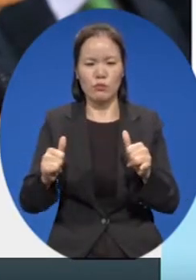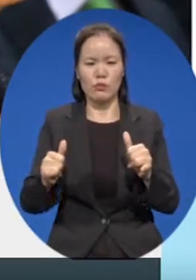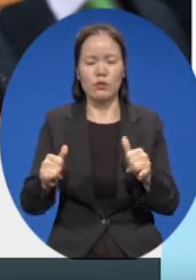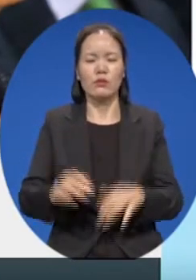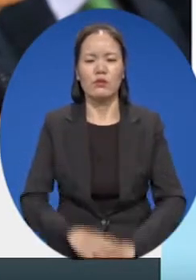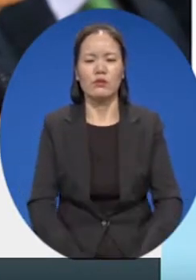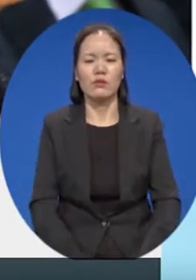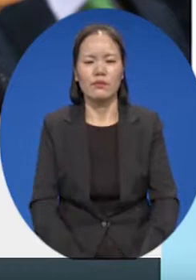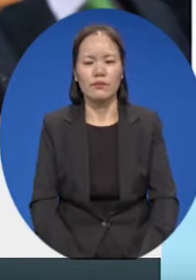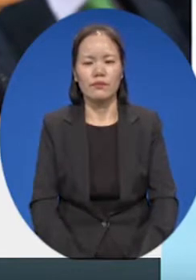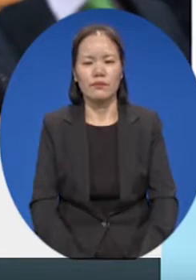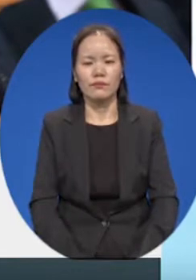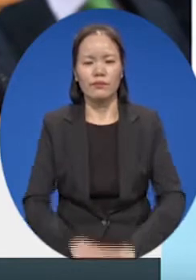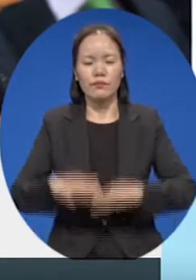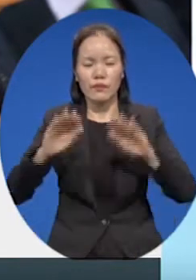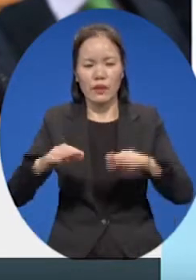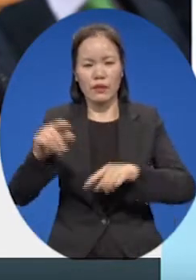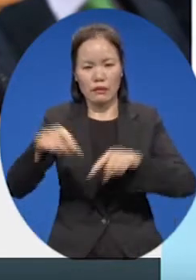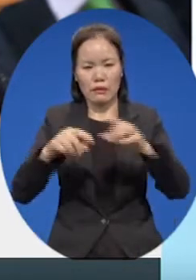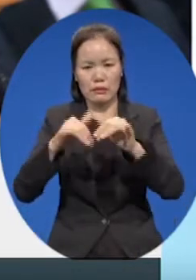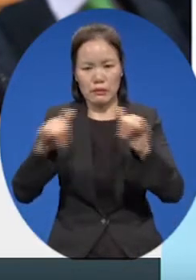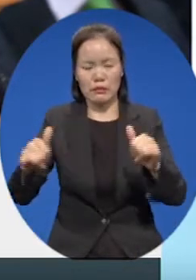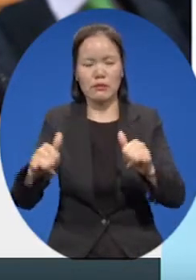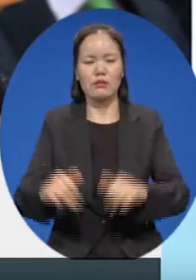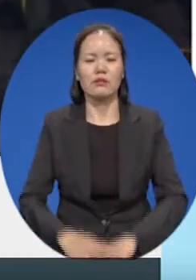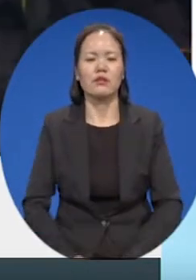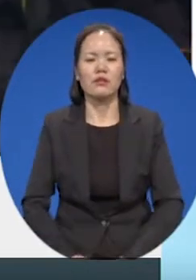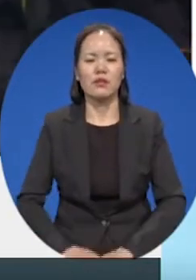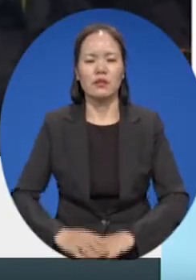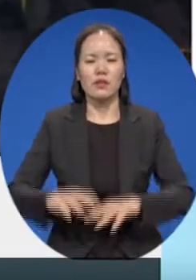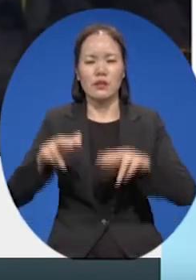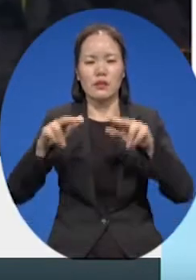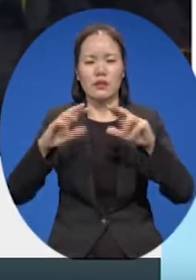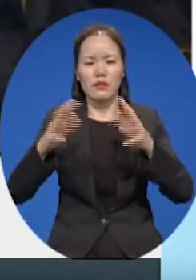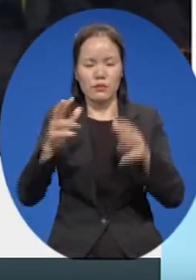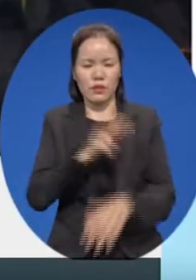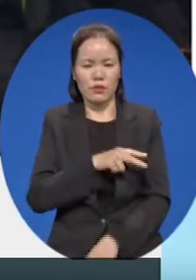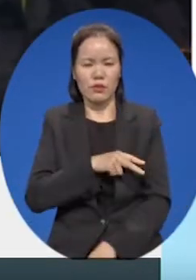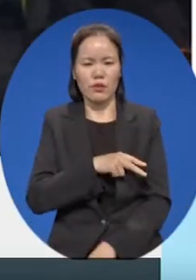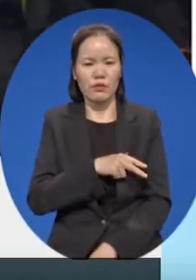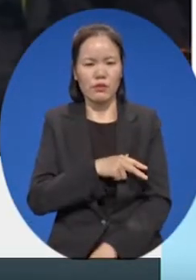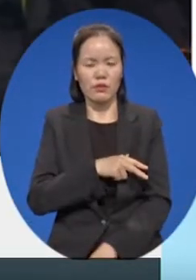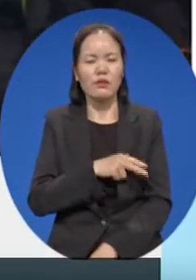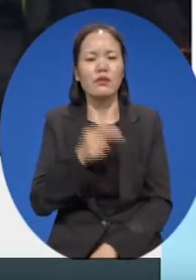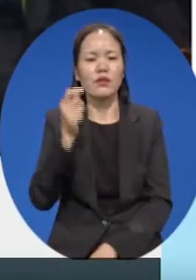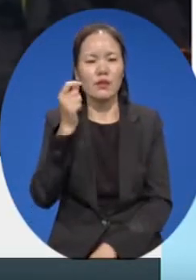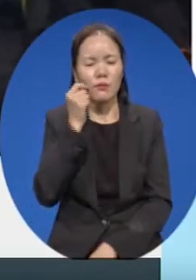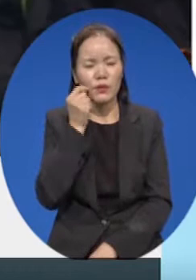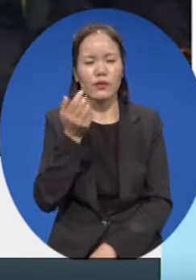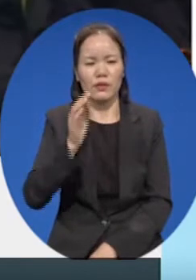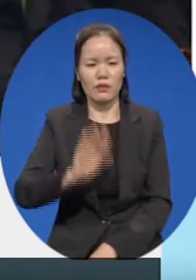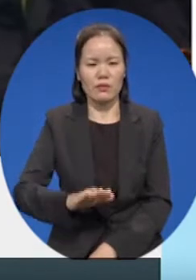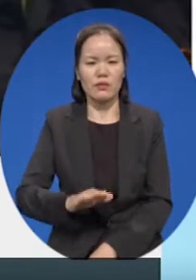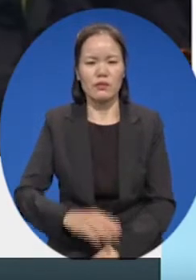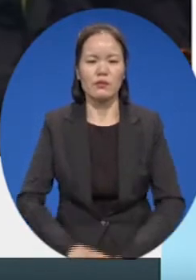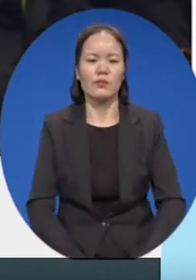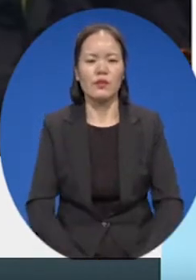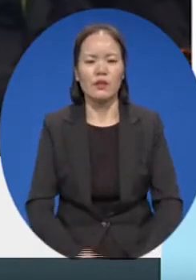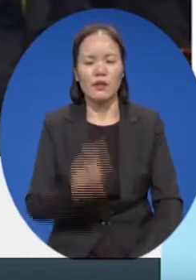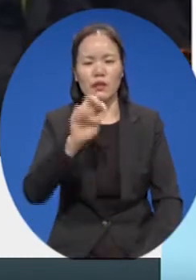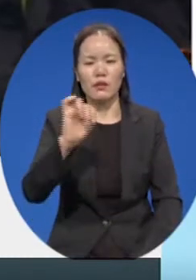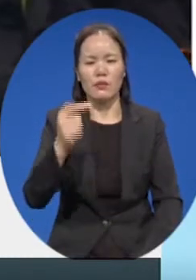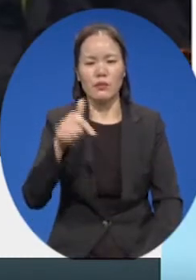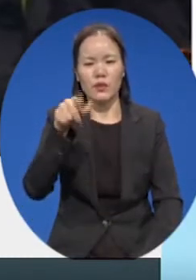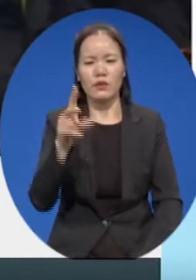당협위원장이시거든요. 현역으로 정치인이십니다. 국회의원이 되지 못했을 뿐이지. 그런데 왜 민경욱 전 의원에 대한